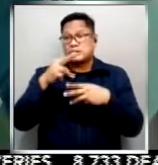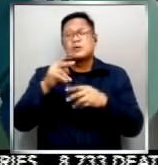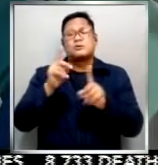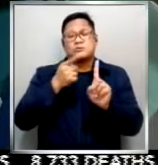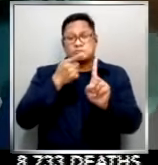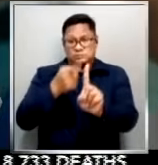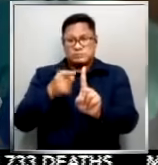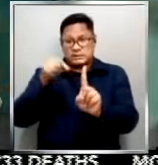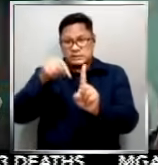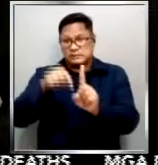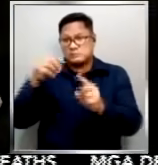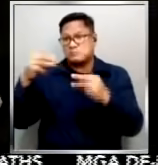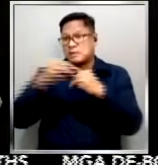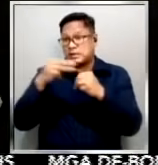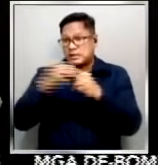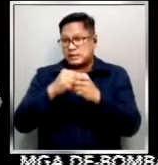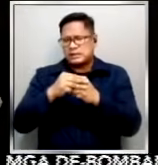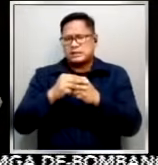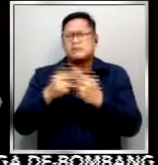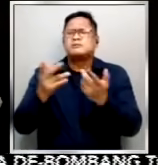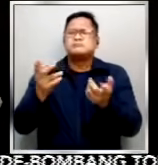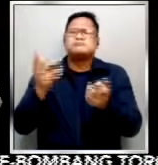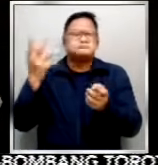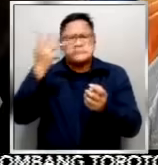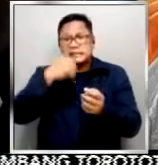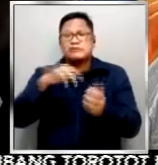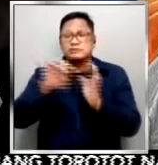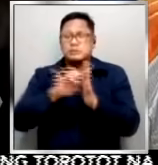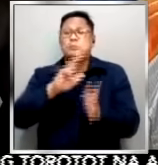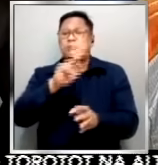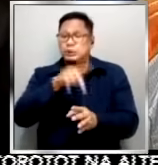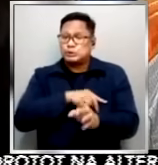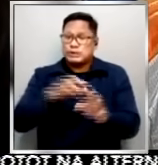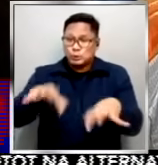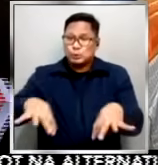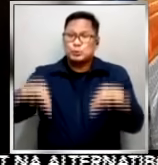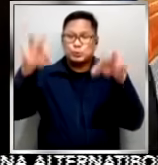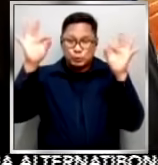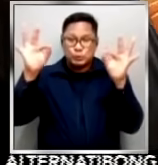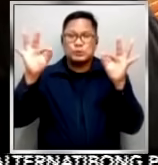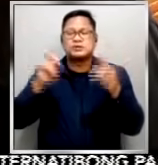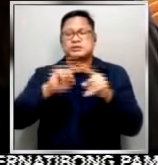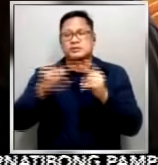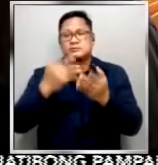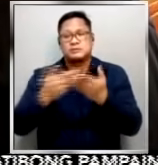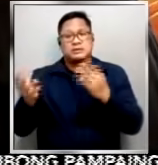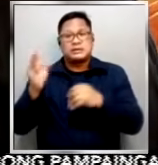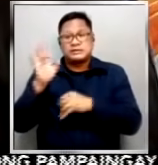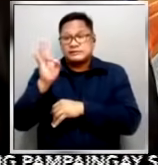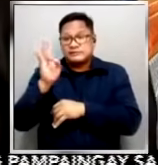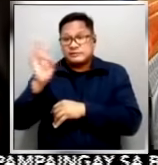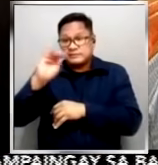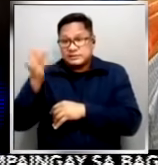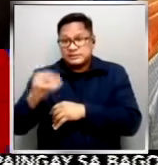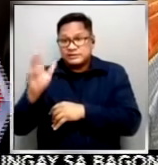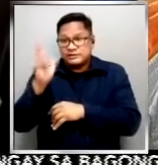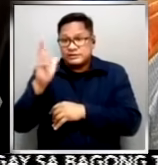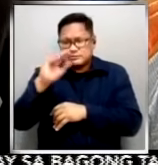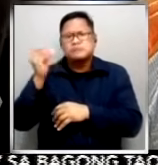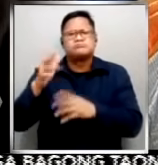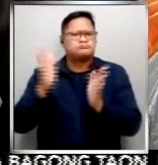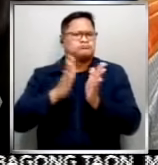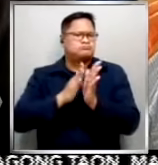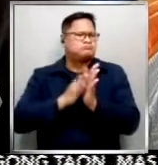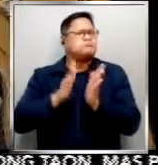pa rin naman daw kapag personal na nakikita ang items. Katulad ito, 70%, 30%, malaki discount na din yun. Maganda